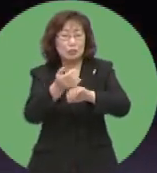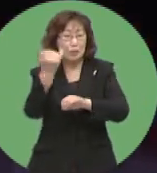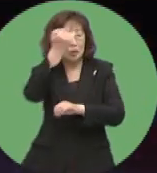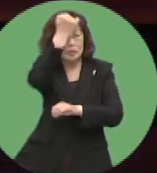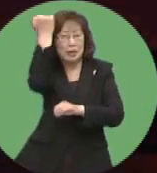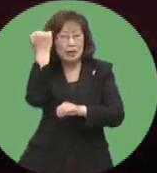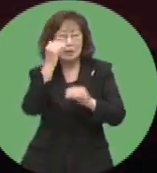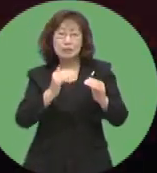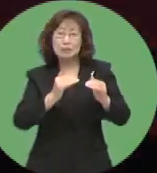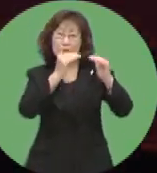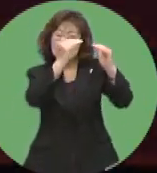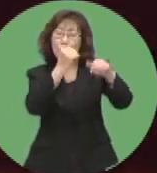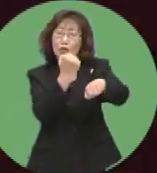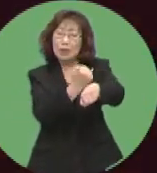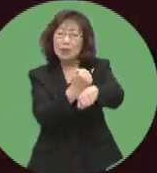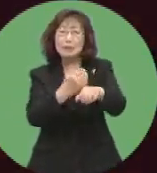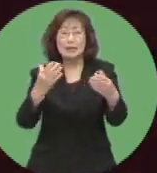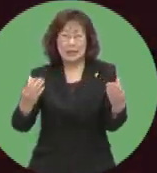た